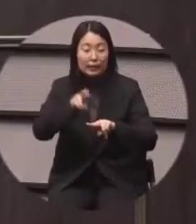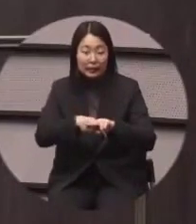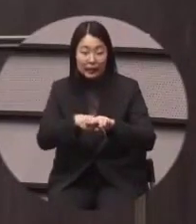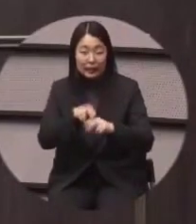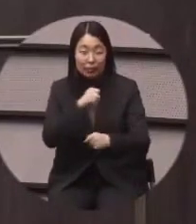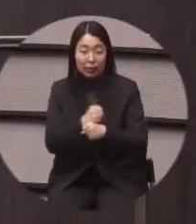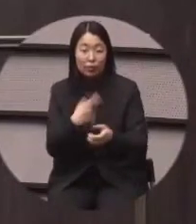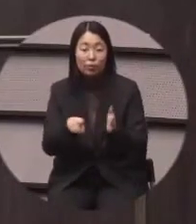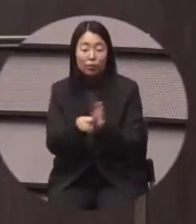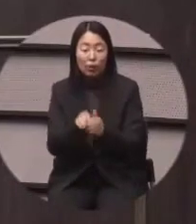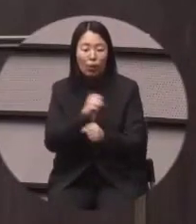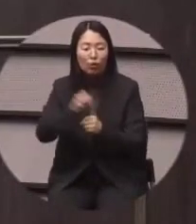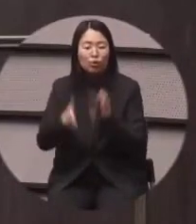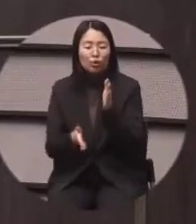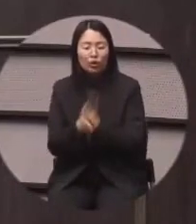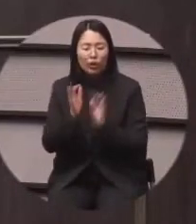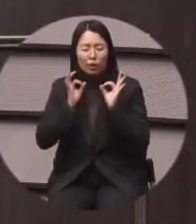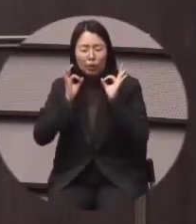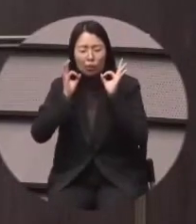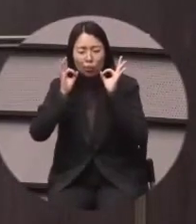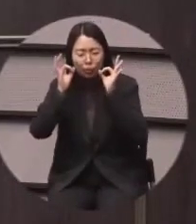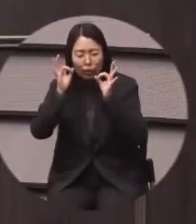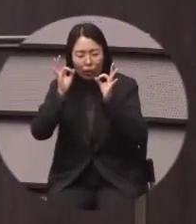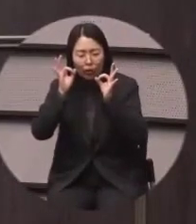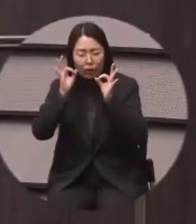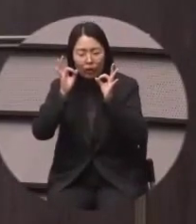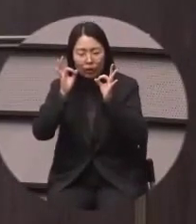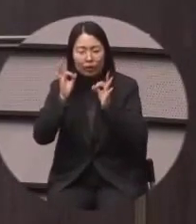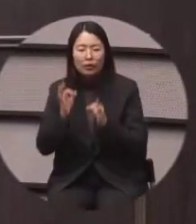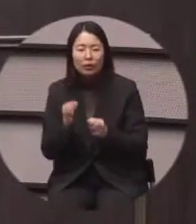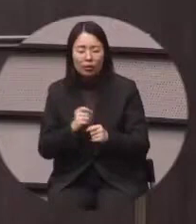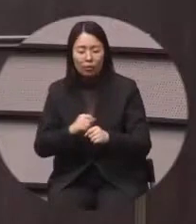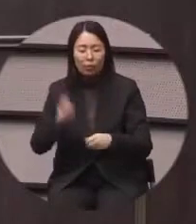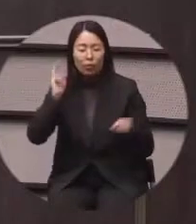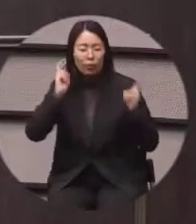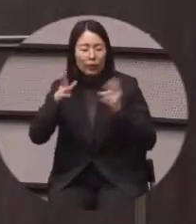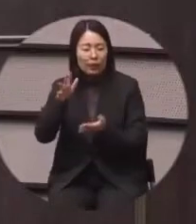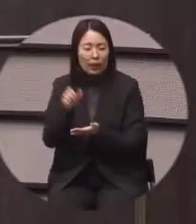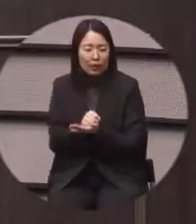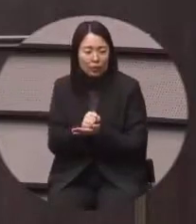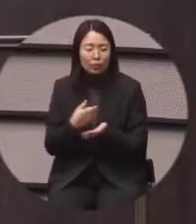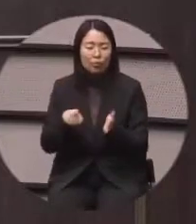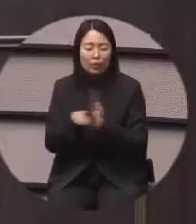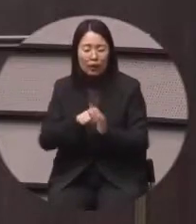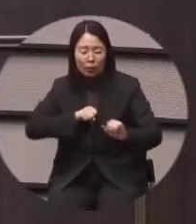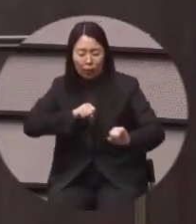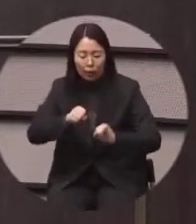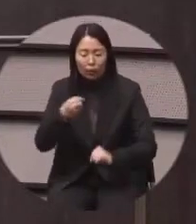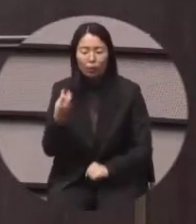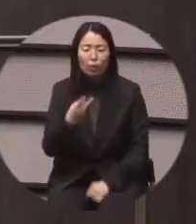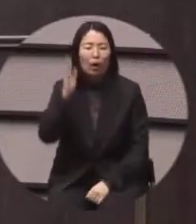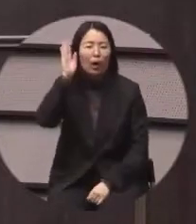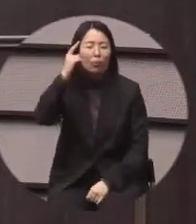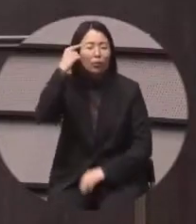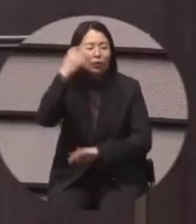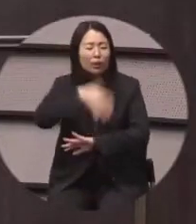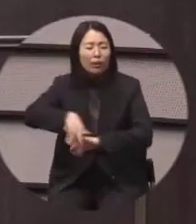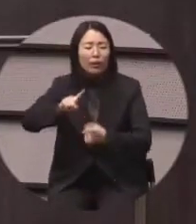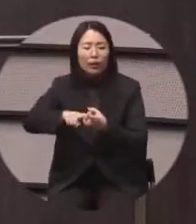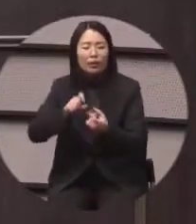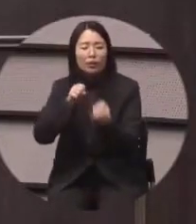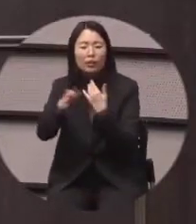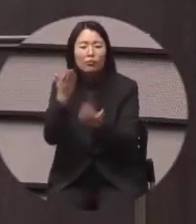위하여 광주시에서 노력한 기업 유치 실적 및 활동, 그리고 향후 시장님의 계획에 대하여 말씀해